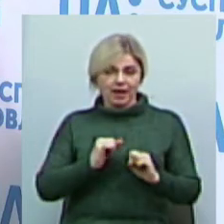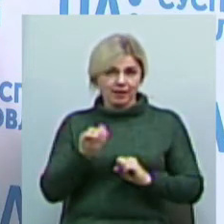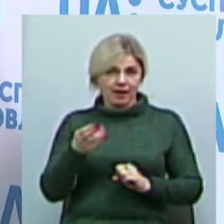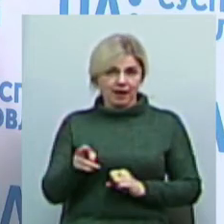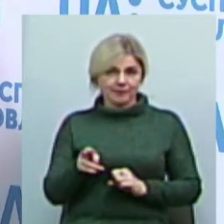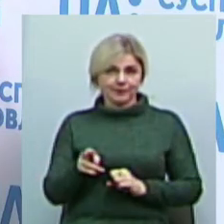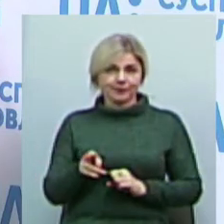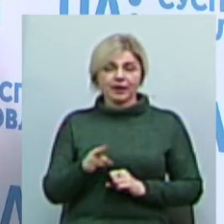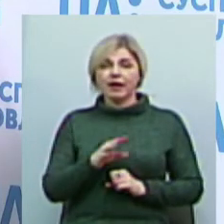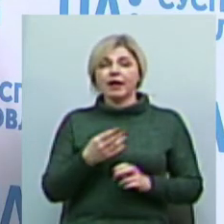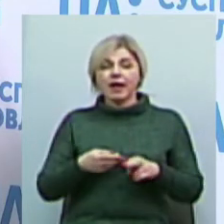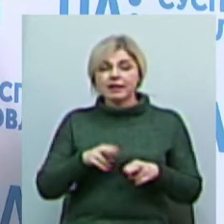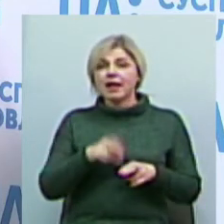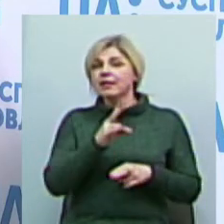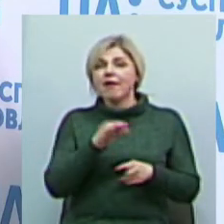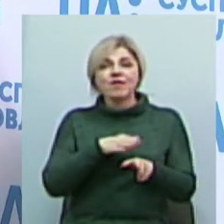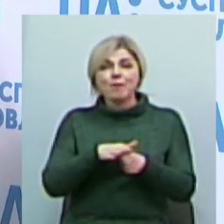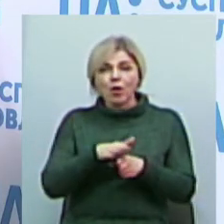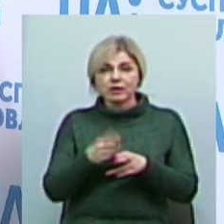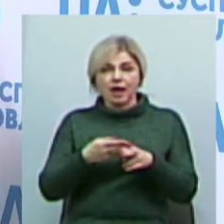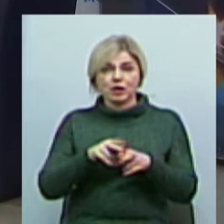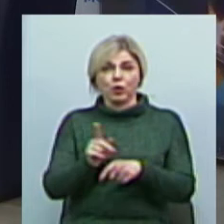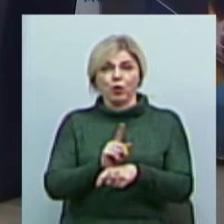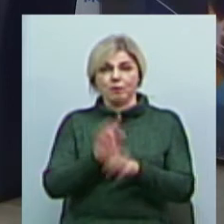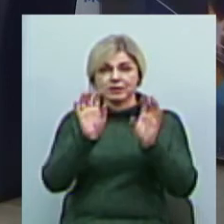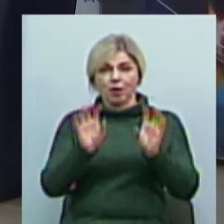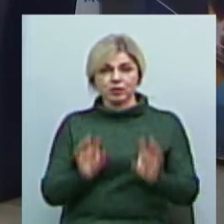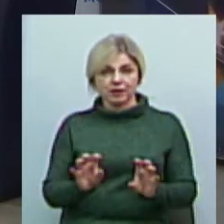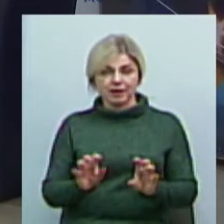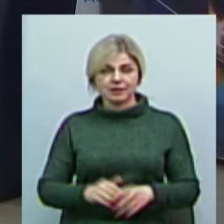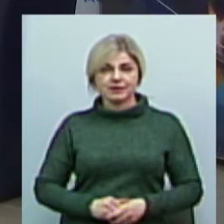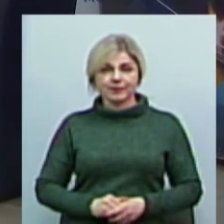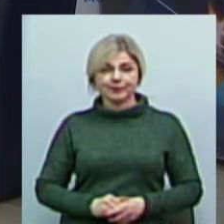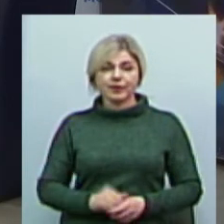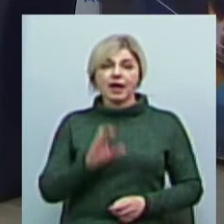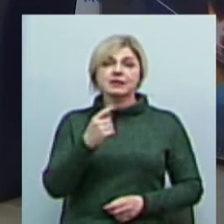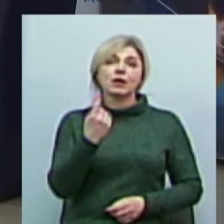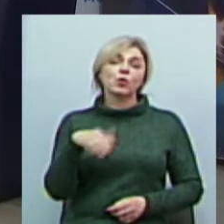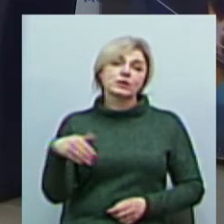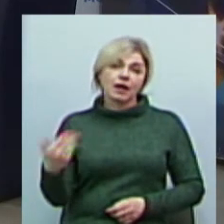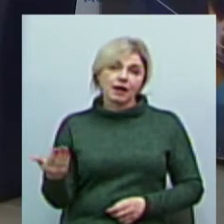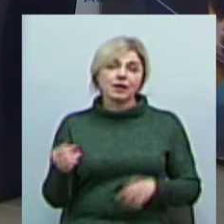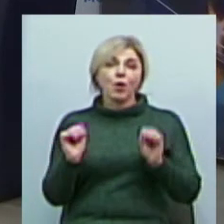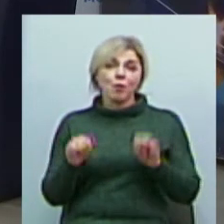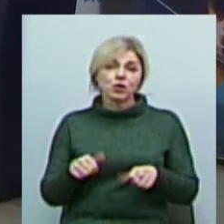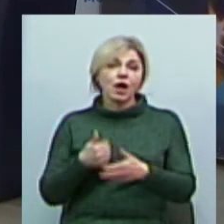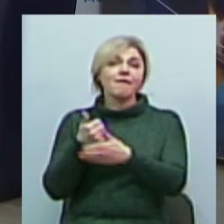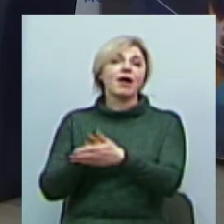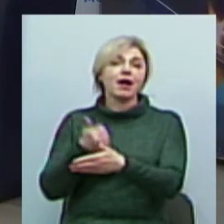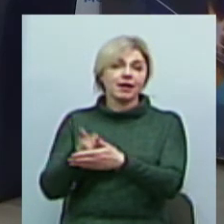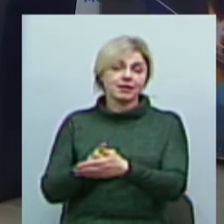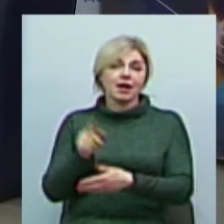и невыполнения этих норм законодательства. И с одной стороны, можно хвалить